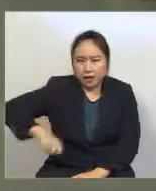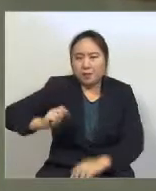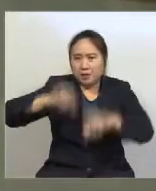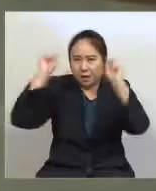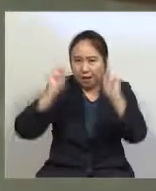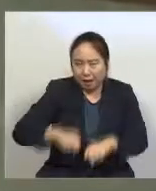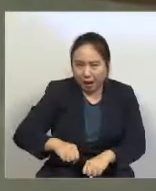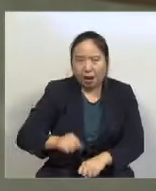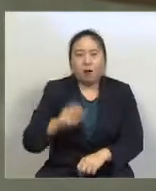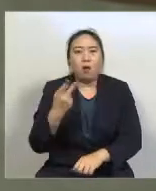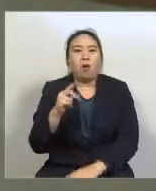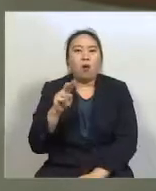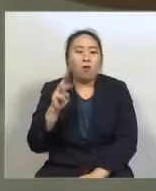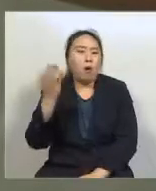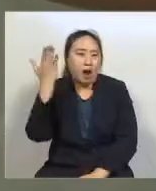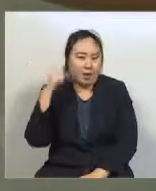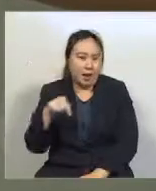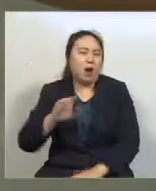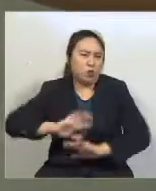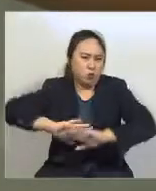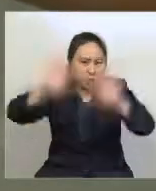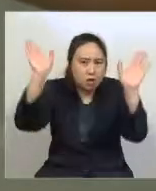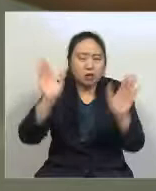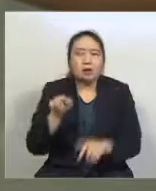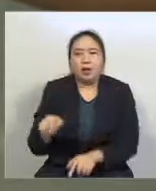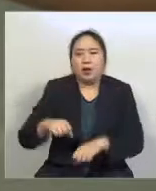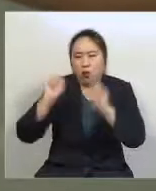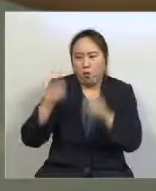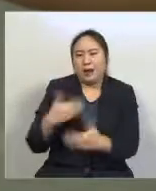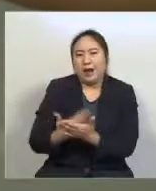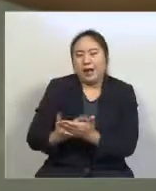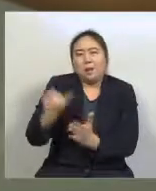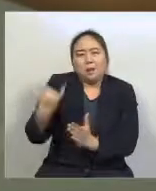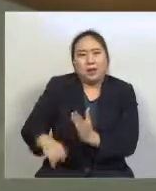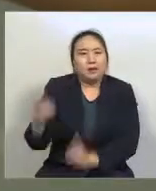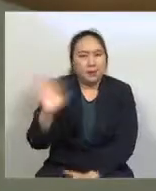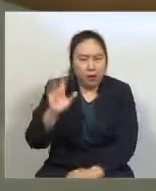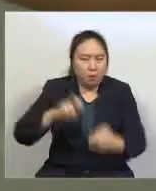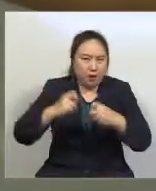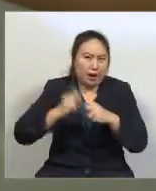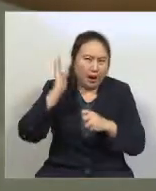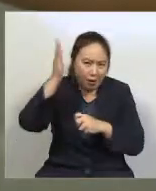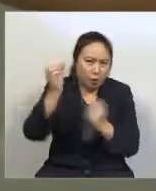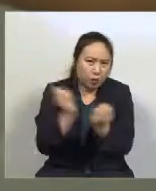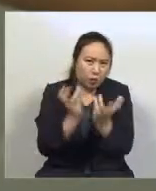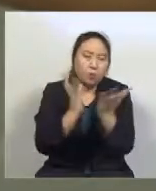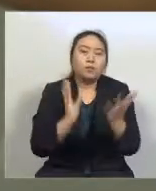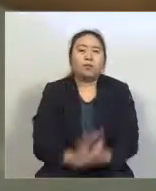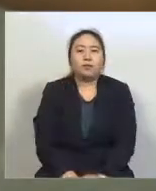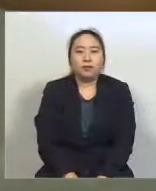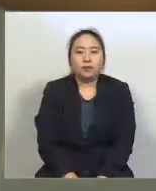ษาเพิกถอนมติคณะรัฐมนตรีดังกล่าวเพื่อไม่ให้มีการอนุมัติงบประมาณที่ผิดพลาดและเกิดปัญหาในอนาคต